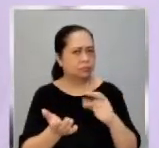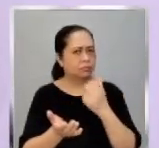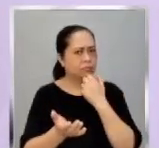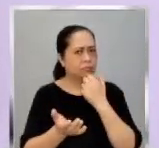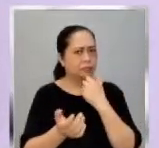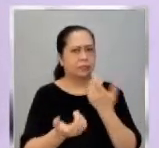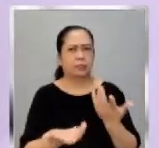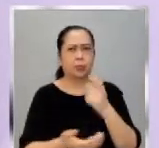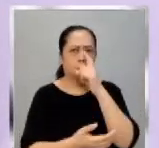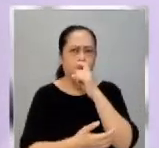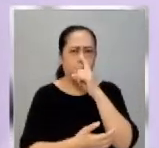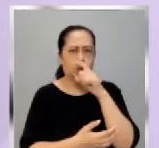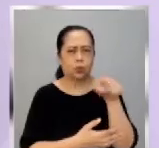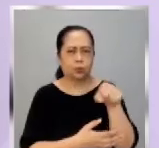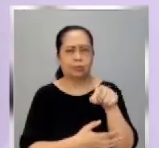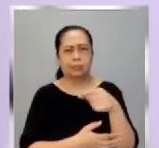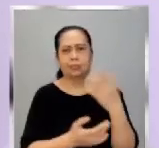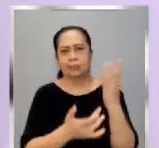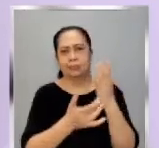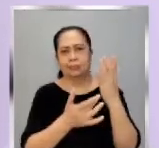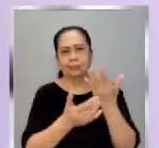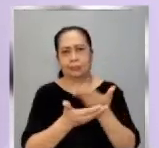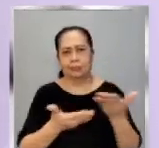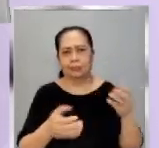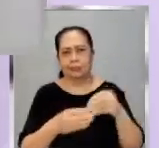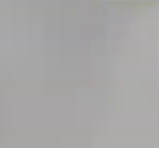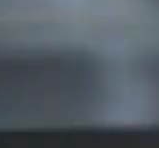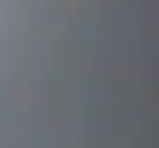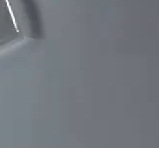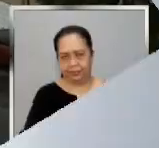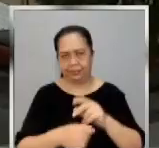ng mga gamit ng Pilipinas. Nakatutok si Maki Pulido.